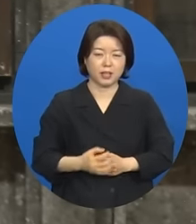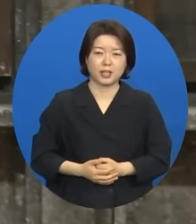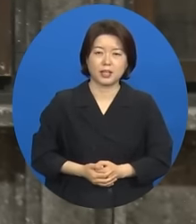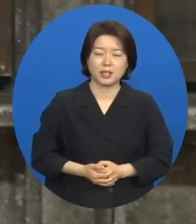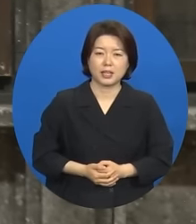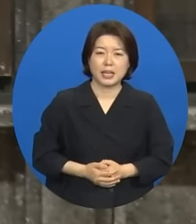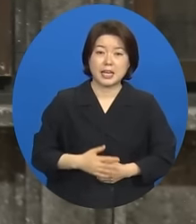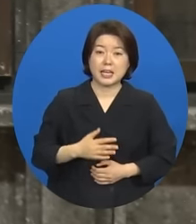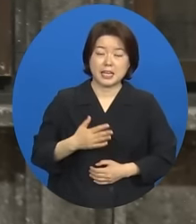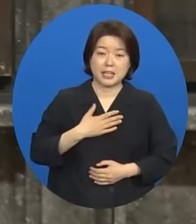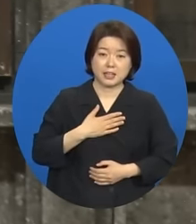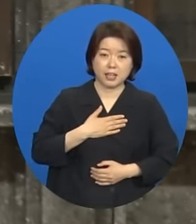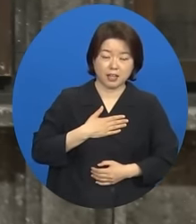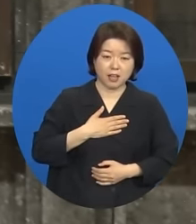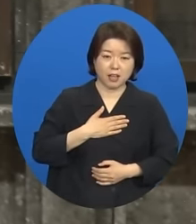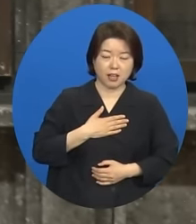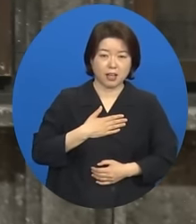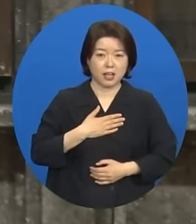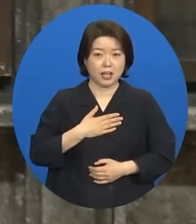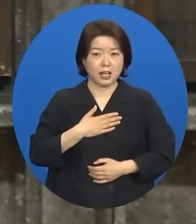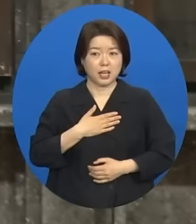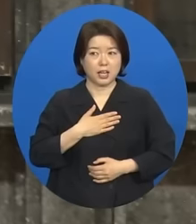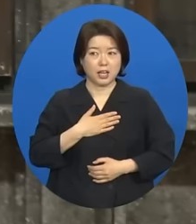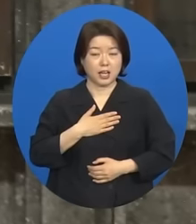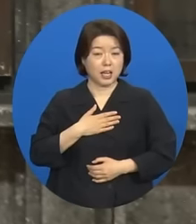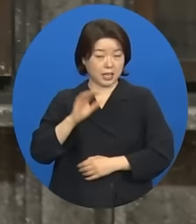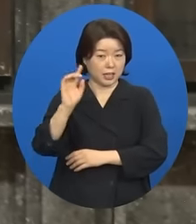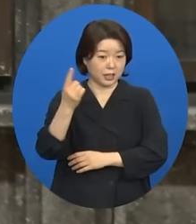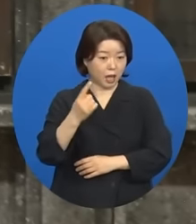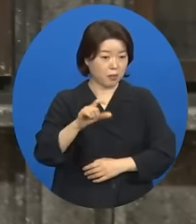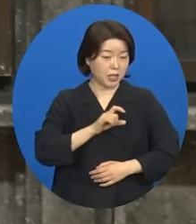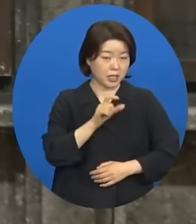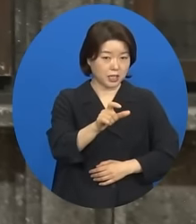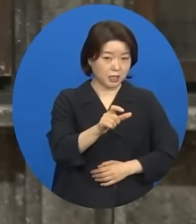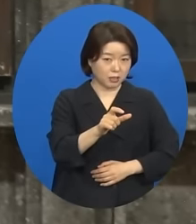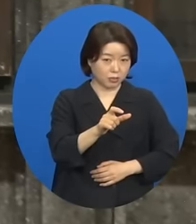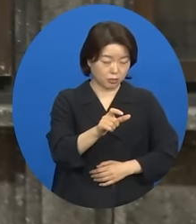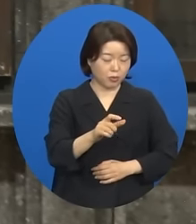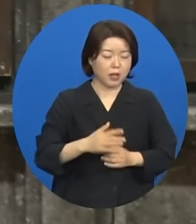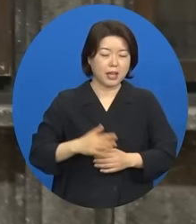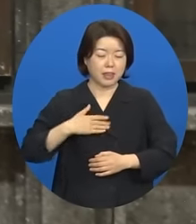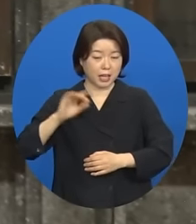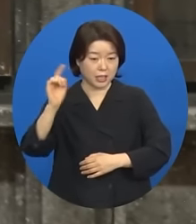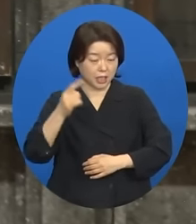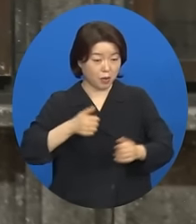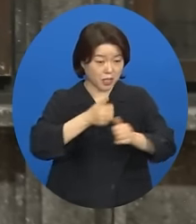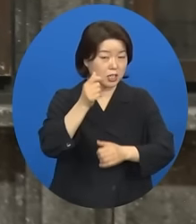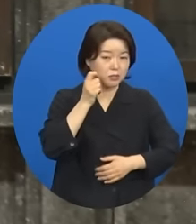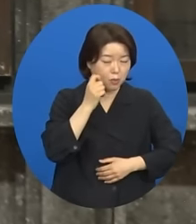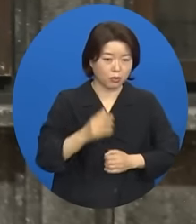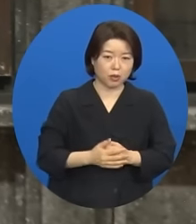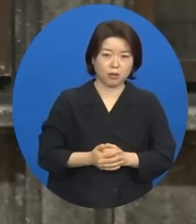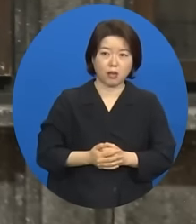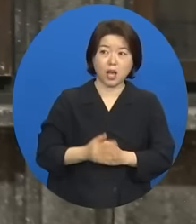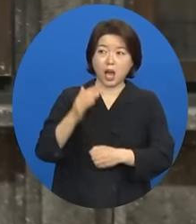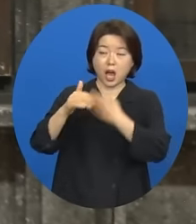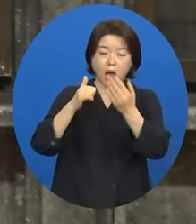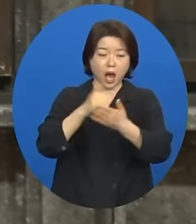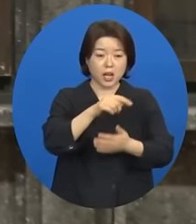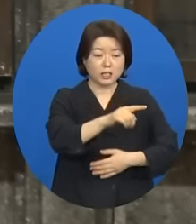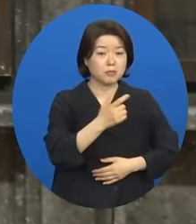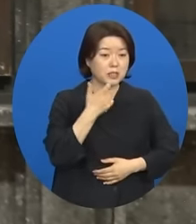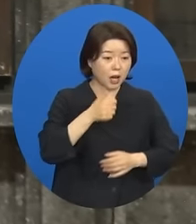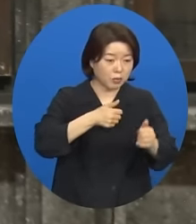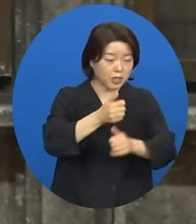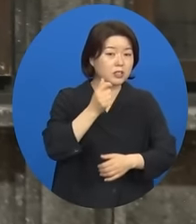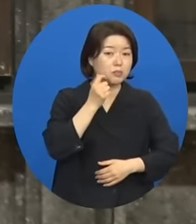자기가 다윗을 이기지 못함을 보고 하나님이 다윗을 이기지 못함을 보고 전혀 이상하지 않아요. 이것이 묵상,